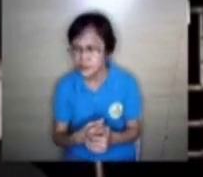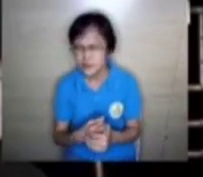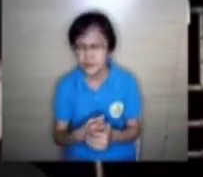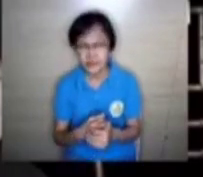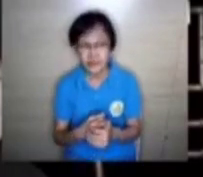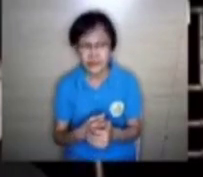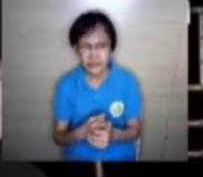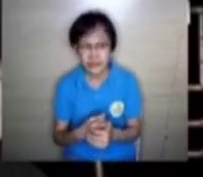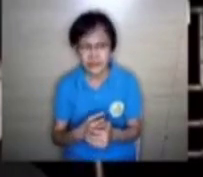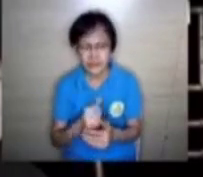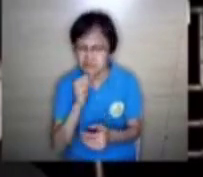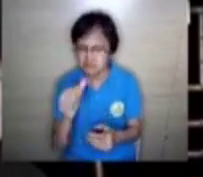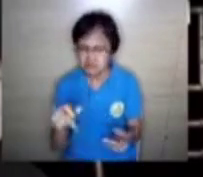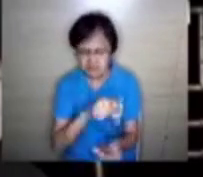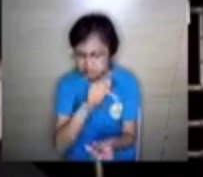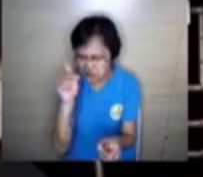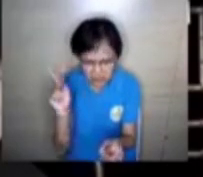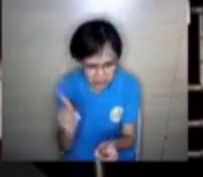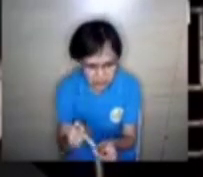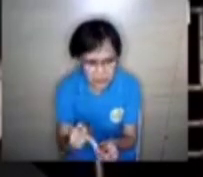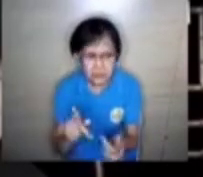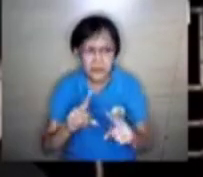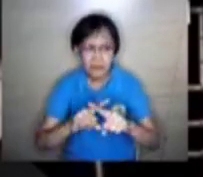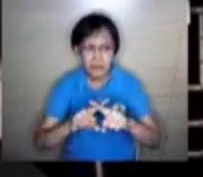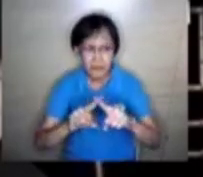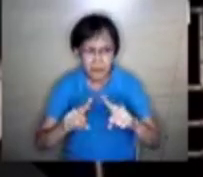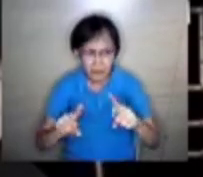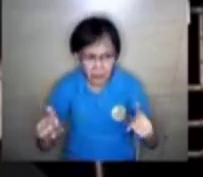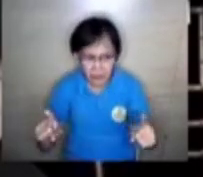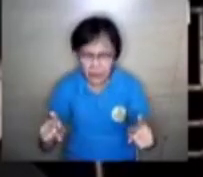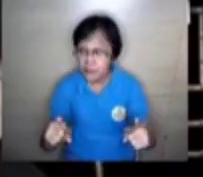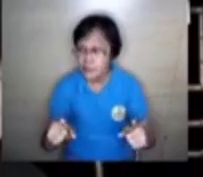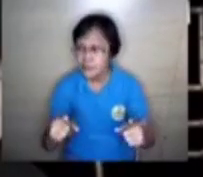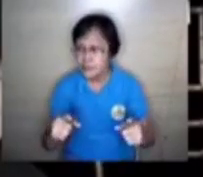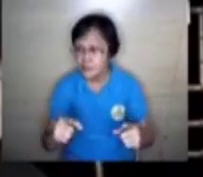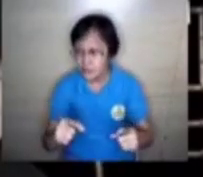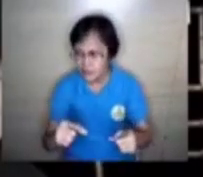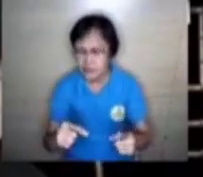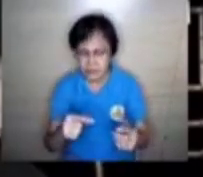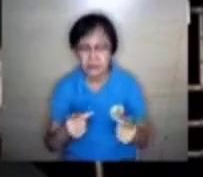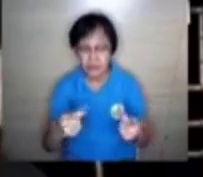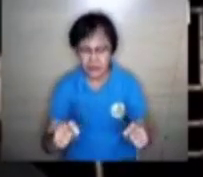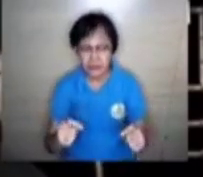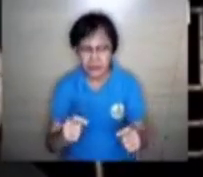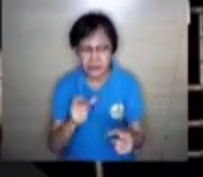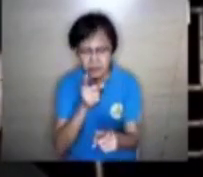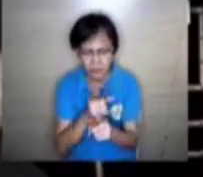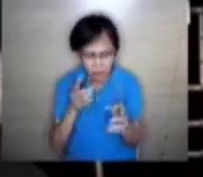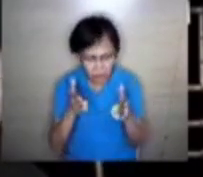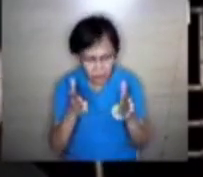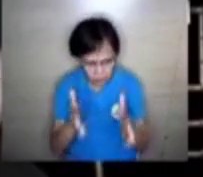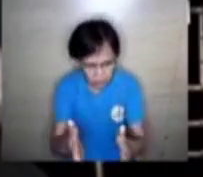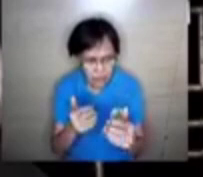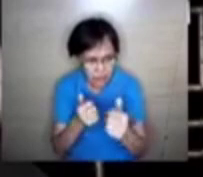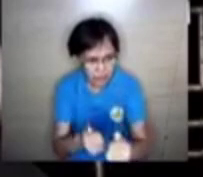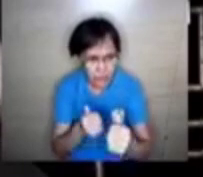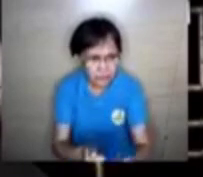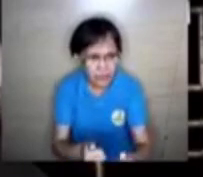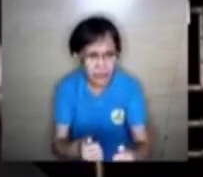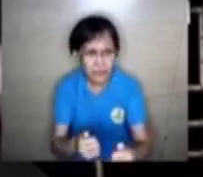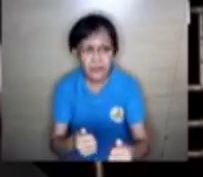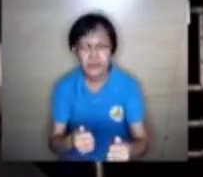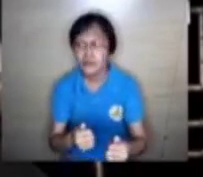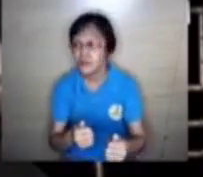Hindi pa tayo perpekto, pero doon tayo papunta bilang isang bayan, bilang isang lungsod. Maybe kuman o